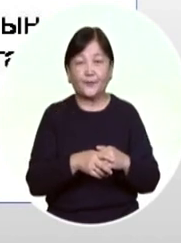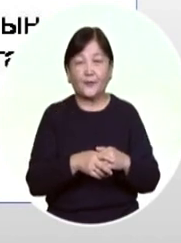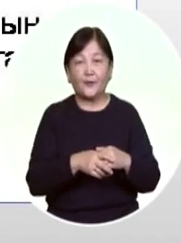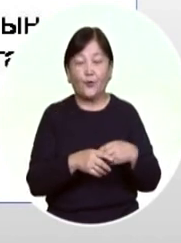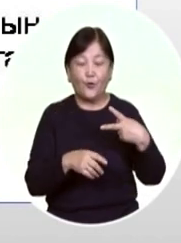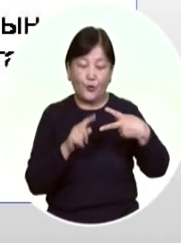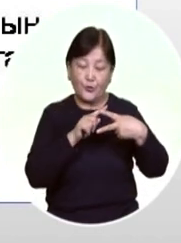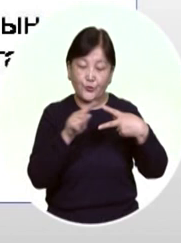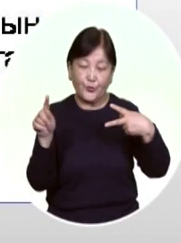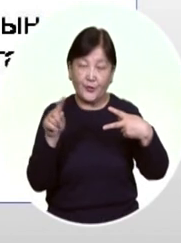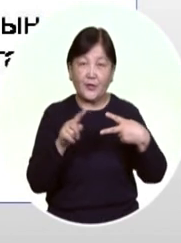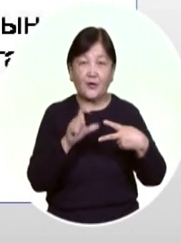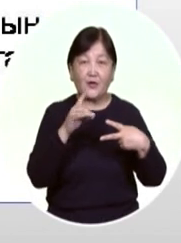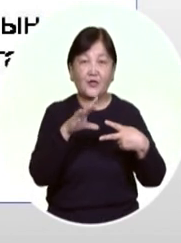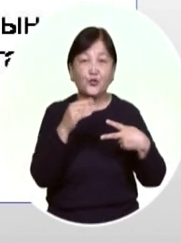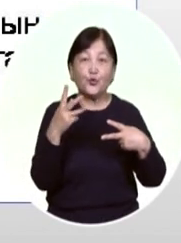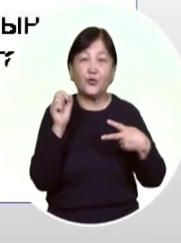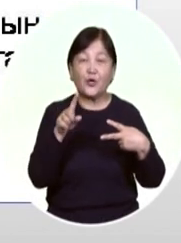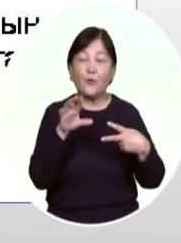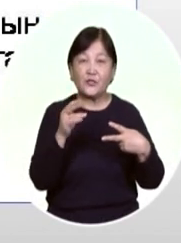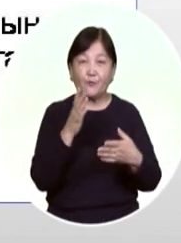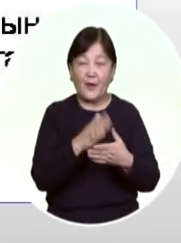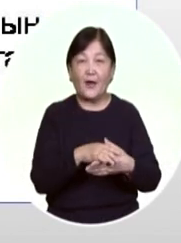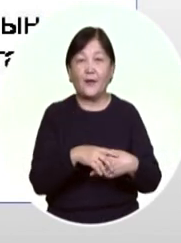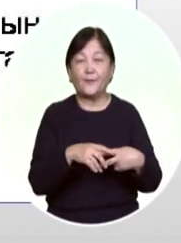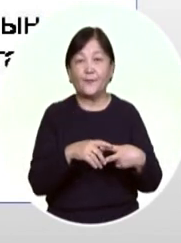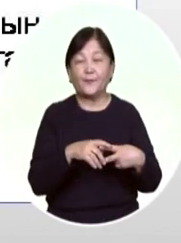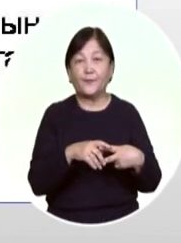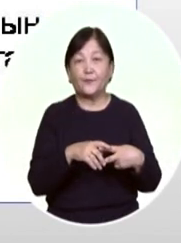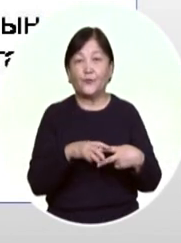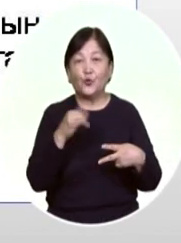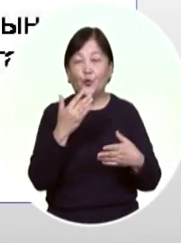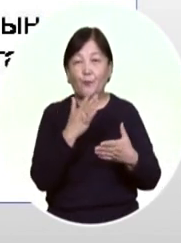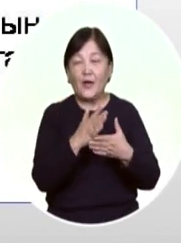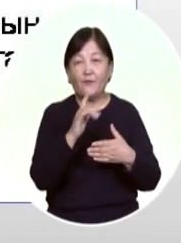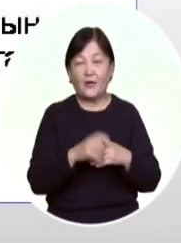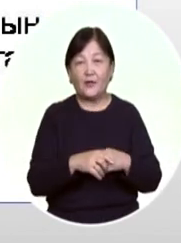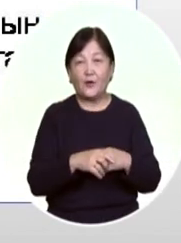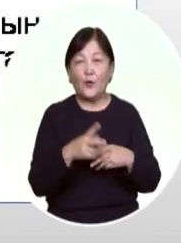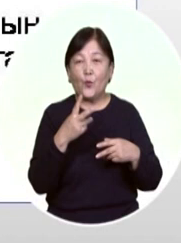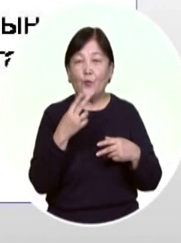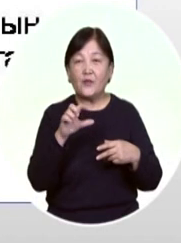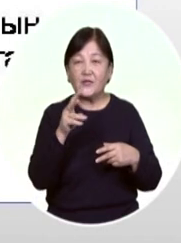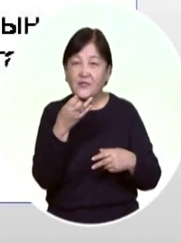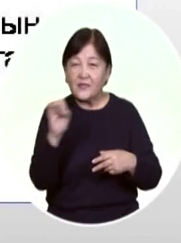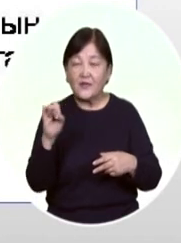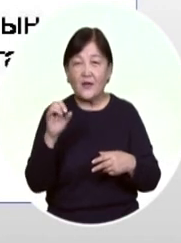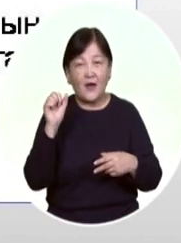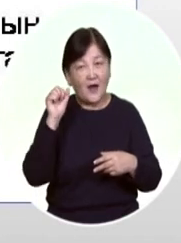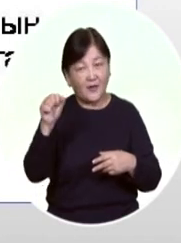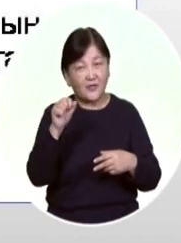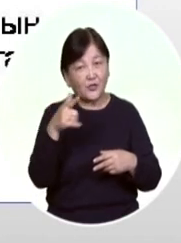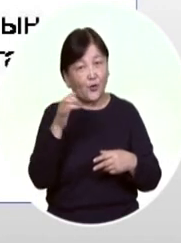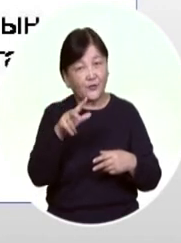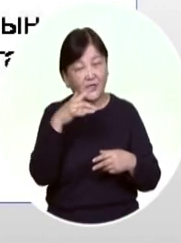хэрэгжүүлэхээр зорьсон байгаа. За энэ нь ямар хоёр юм бэ нөхөр? Үндсэн ардсан одоо хөгжлийн чиг